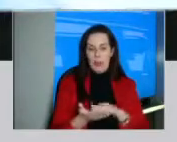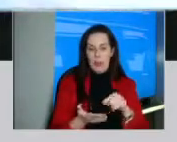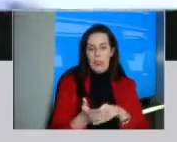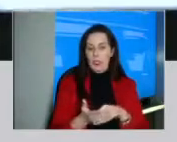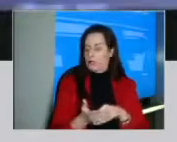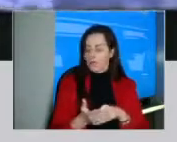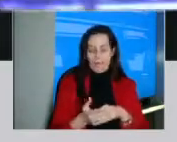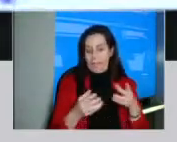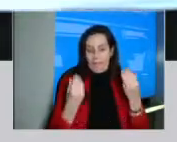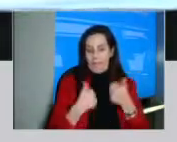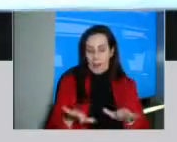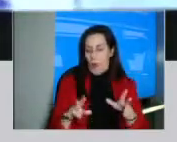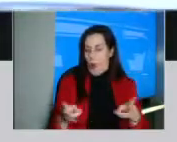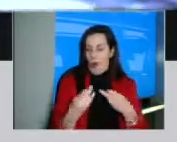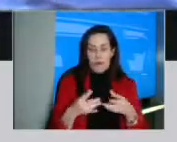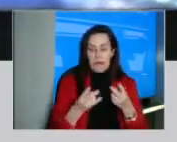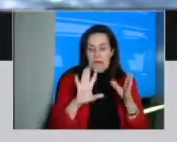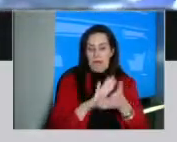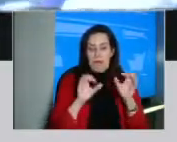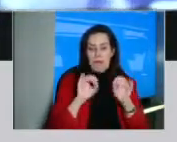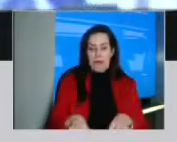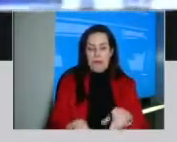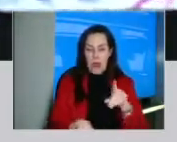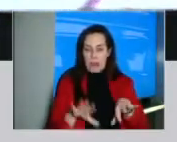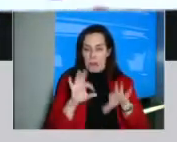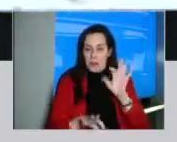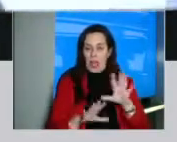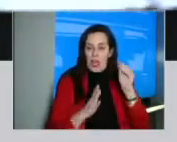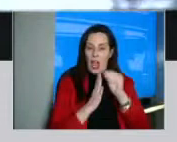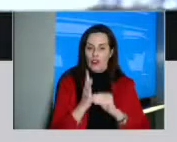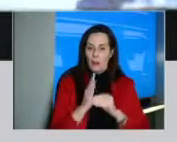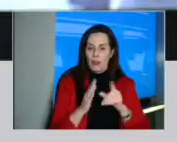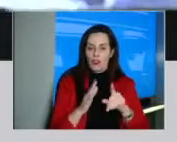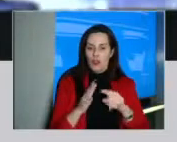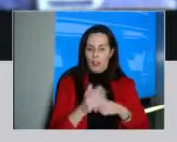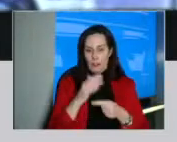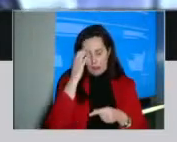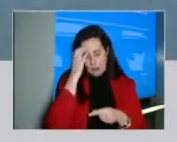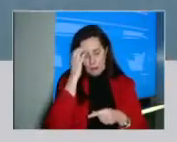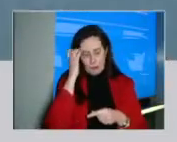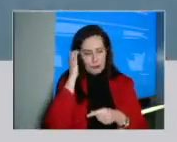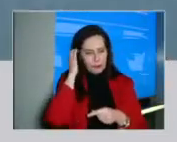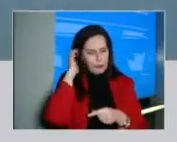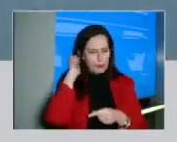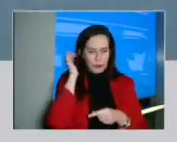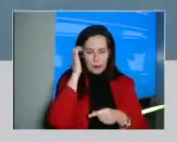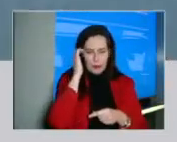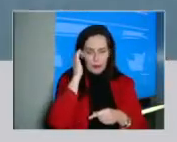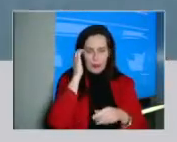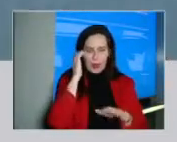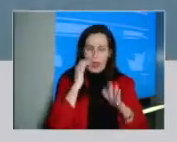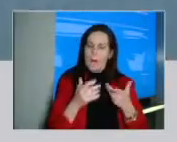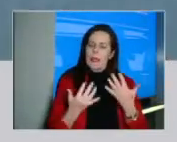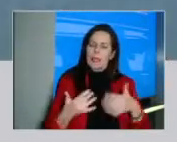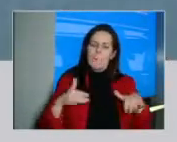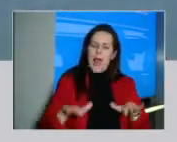הוא לא ייכנס לגוש, הוא לא יכול לעבור לאף רשימה אחרת. אתה מצביע רק לרשימה שאליה התכוונת. אגב, כמה זה מנדט, כמה